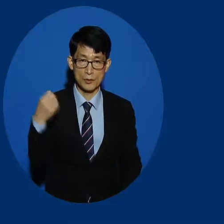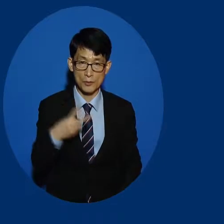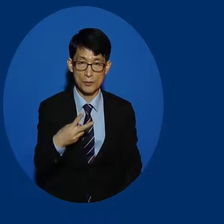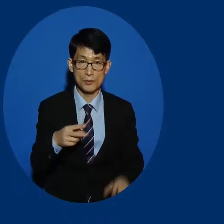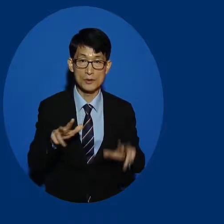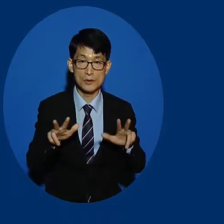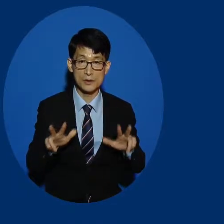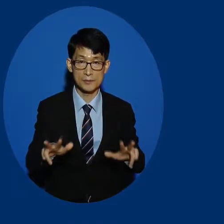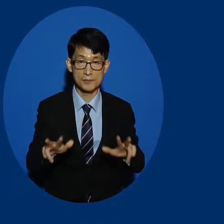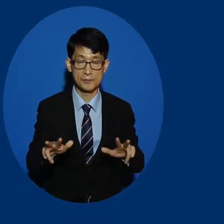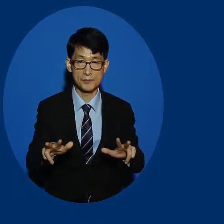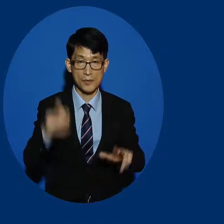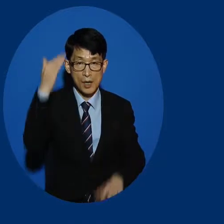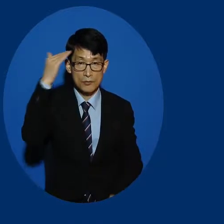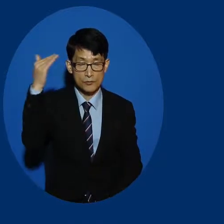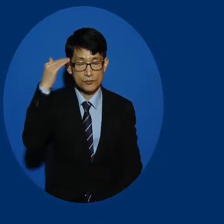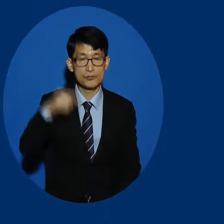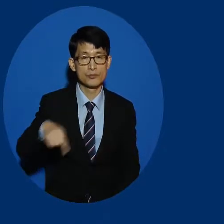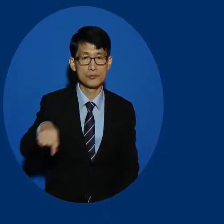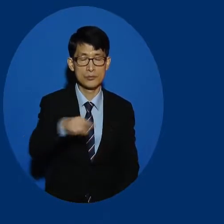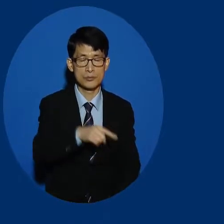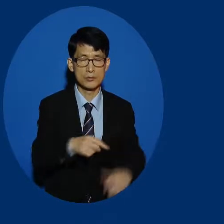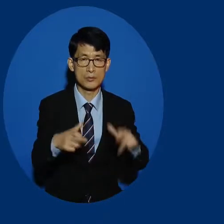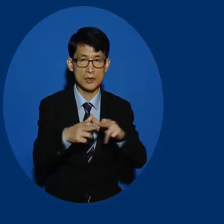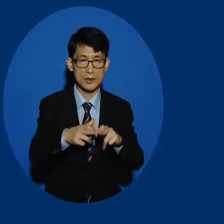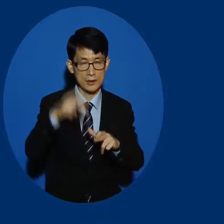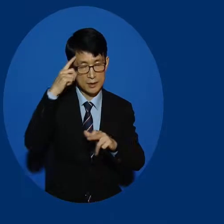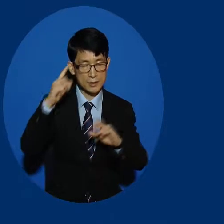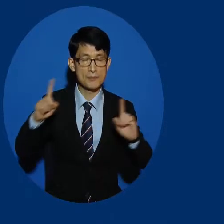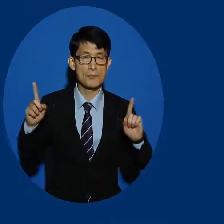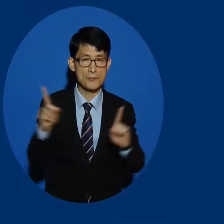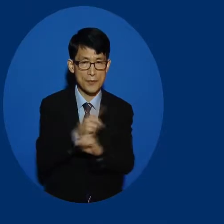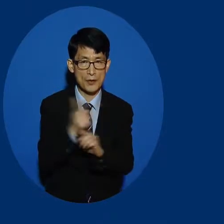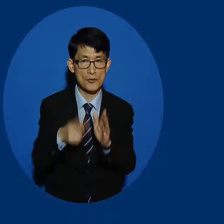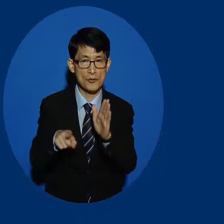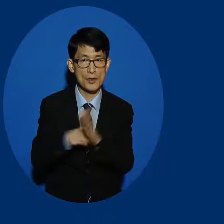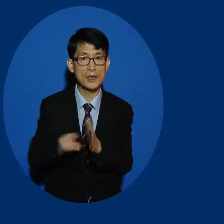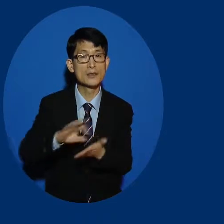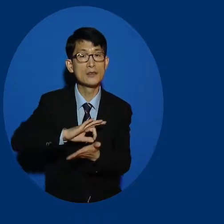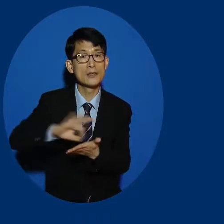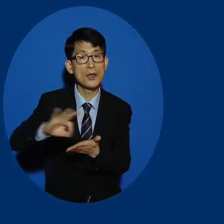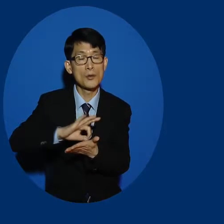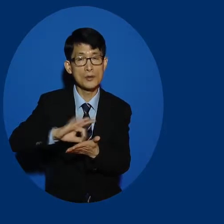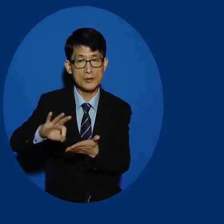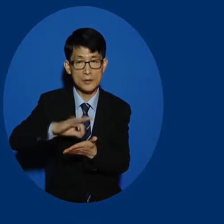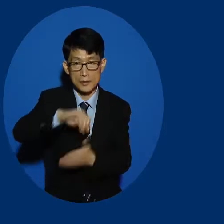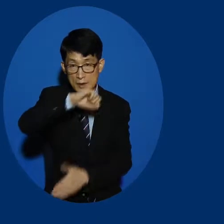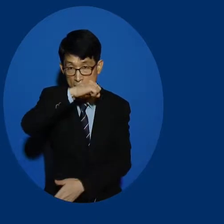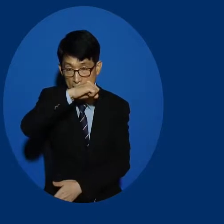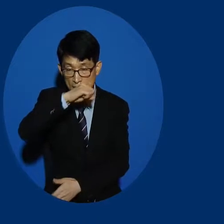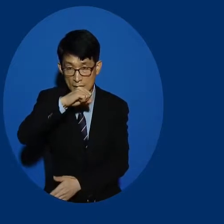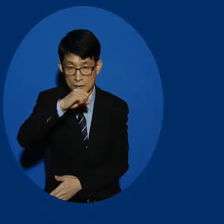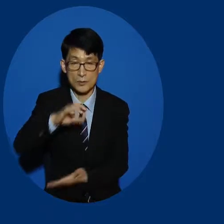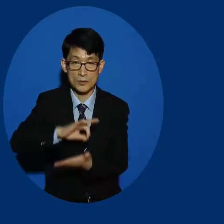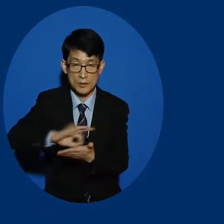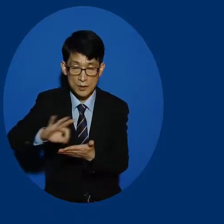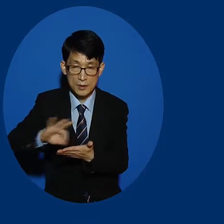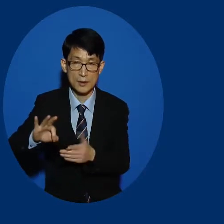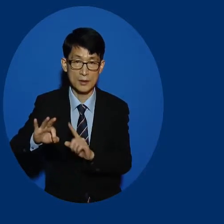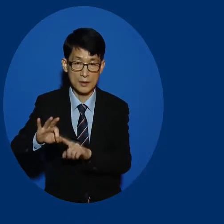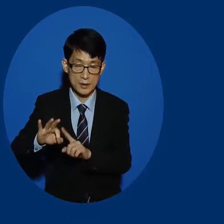지금 우리나라에서 장애인식 개선 사업비로 지출하고 있는 막대한 예산들이